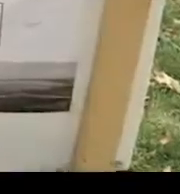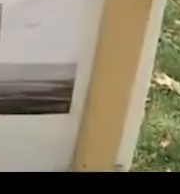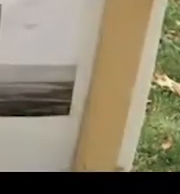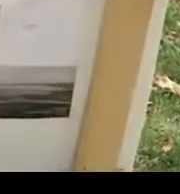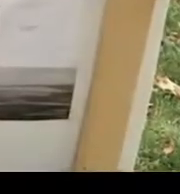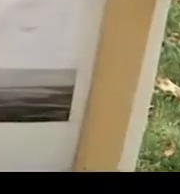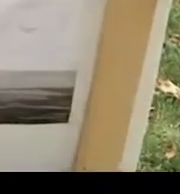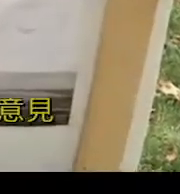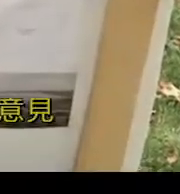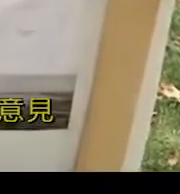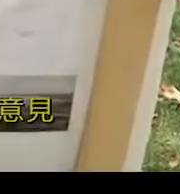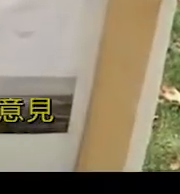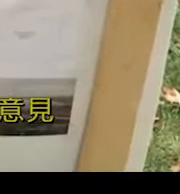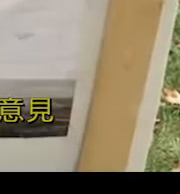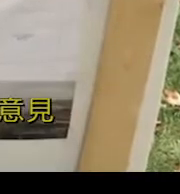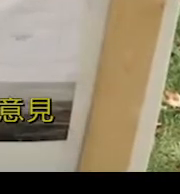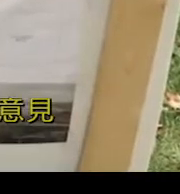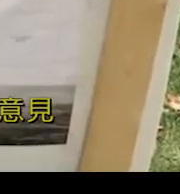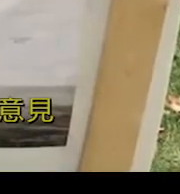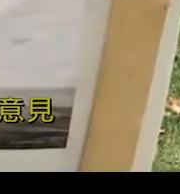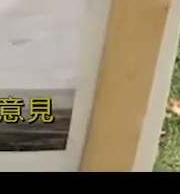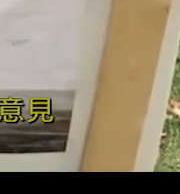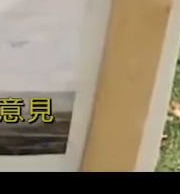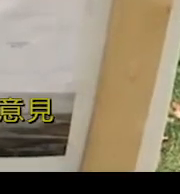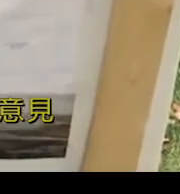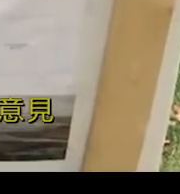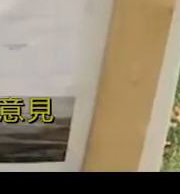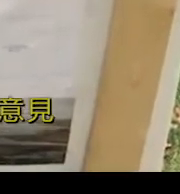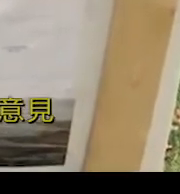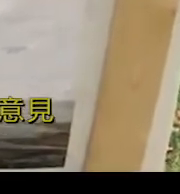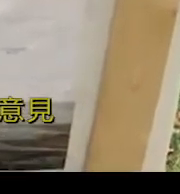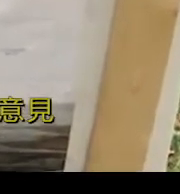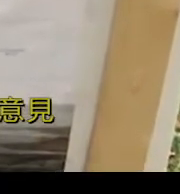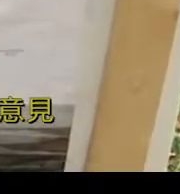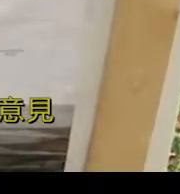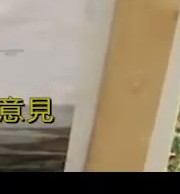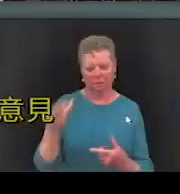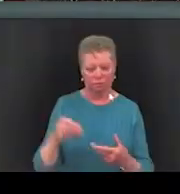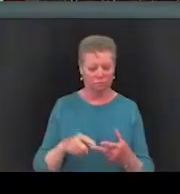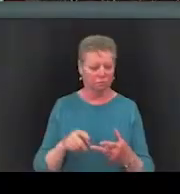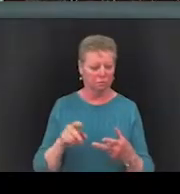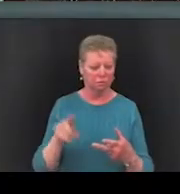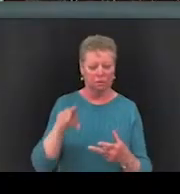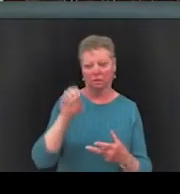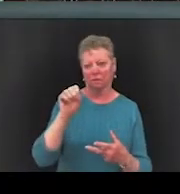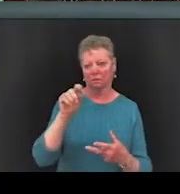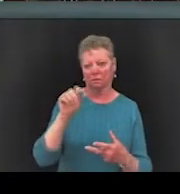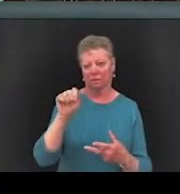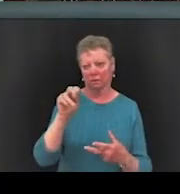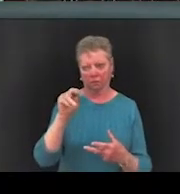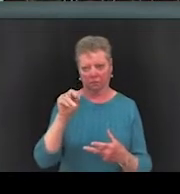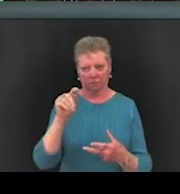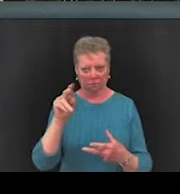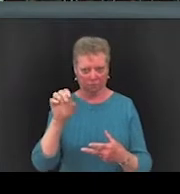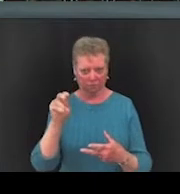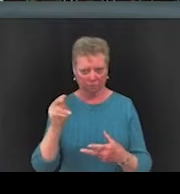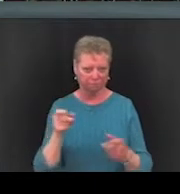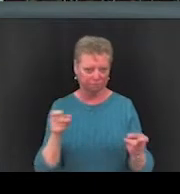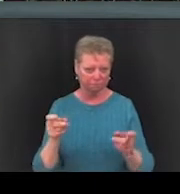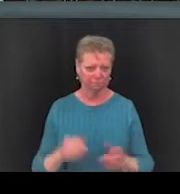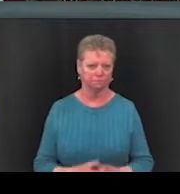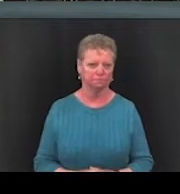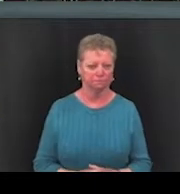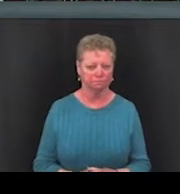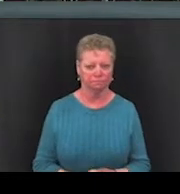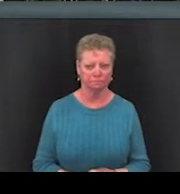次事件，現正諮詢受影響社區的市長和家屬的意見，公眾研訊將在星期二繼續。輪